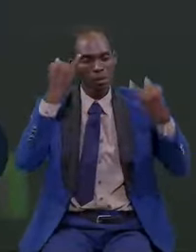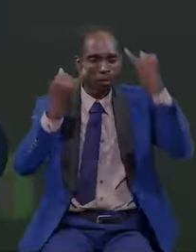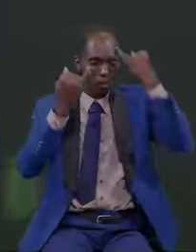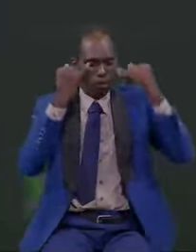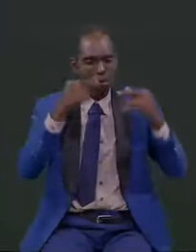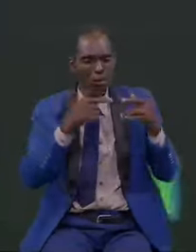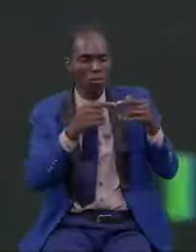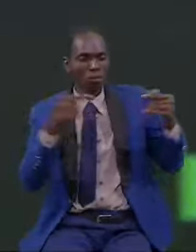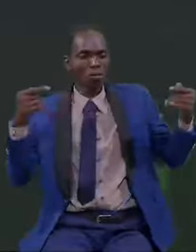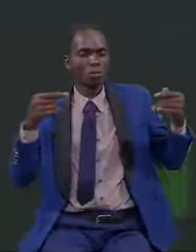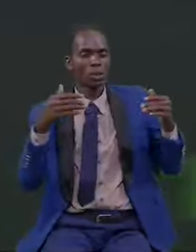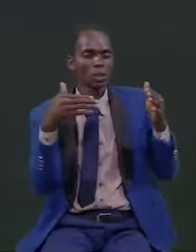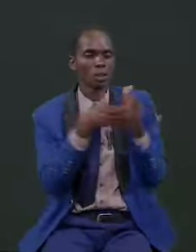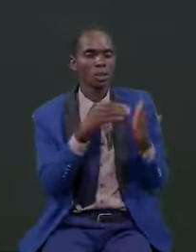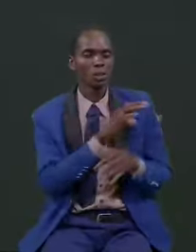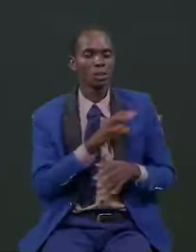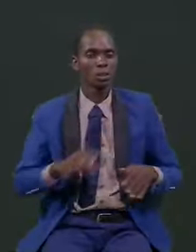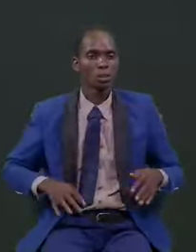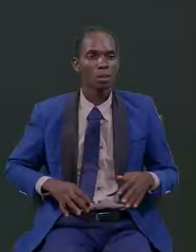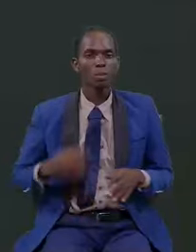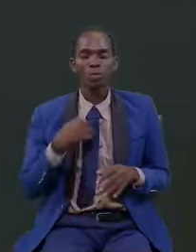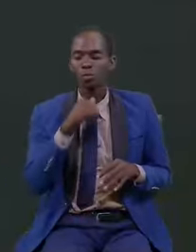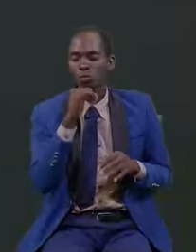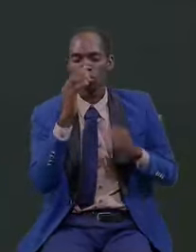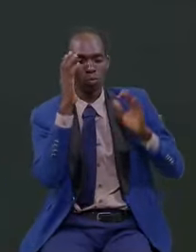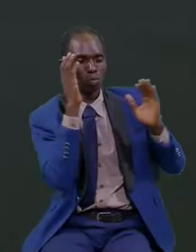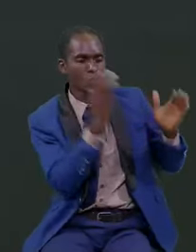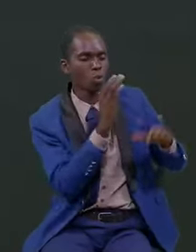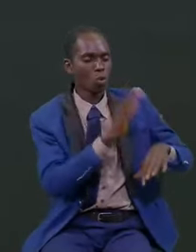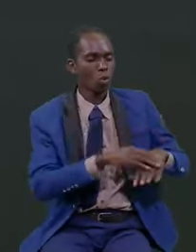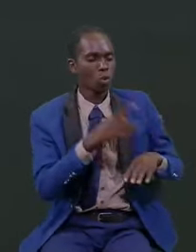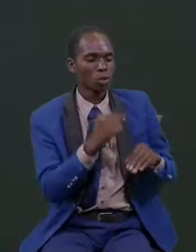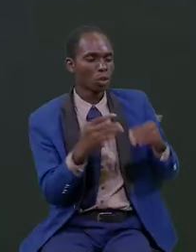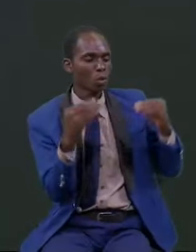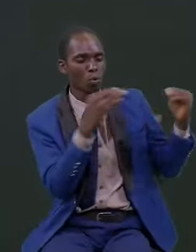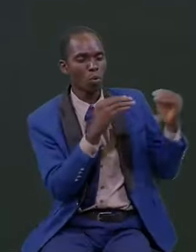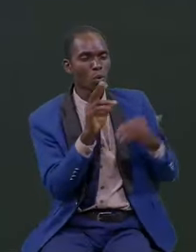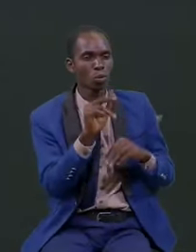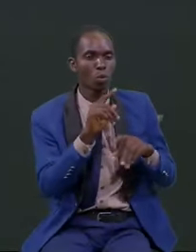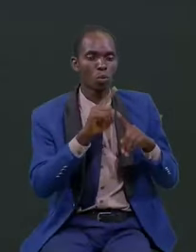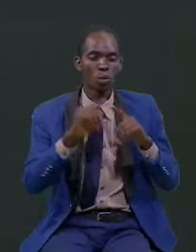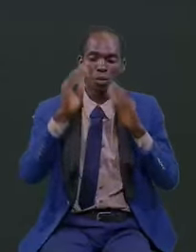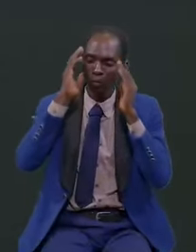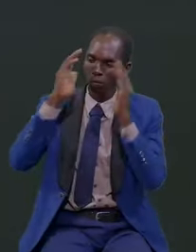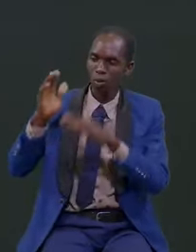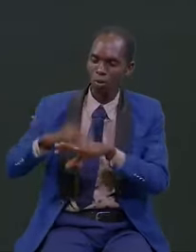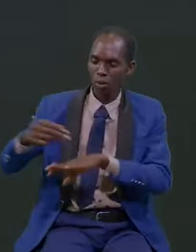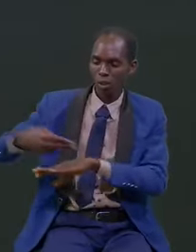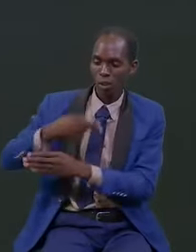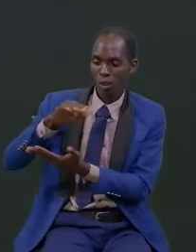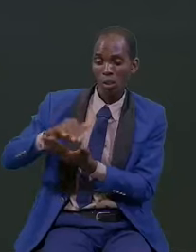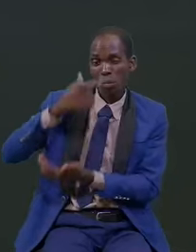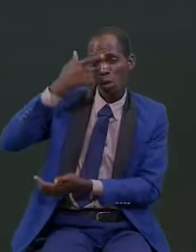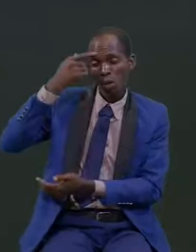contre l'agneau. Nous ne regardons pas le combat, la guerre, nous regardons l'agneau et l'agneau les